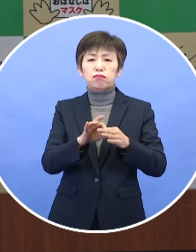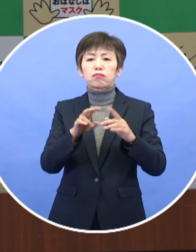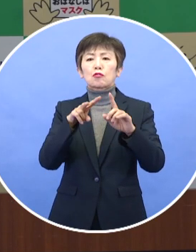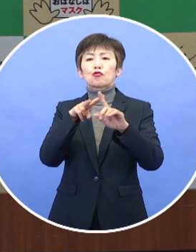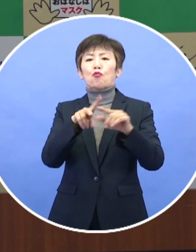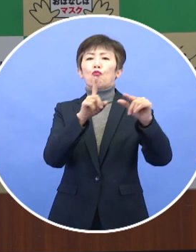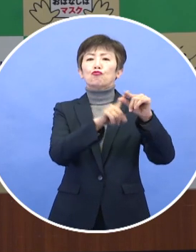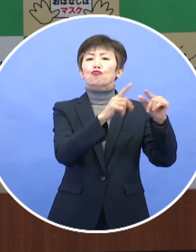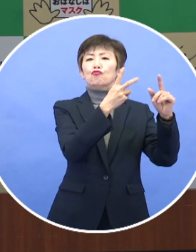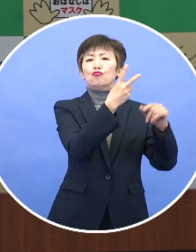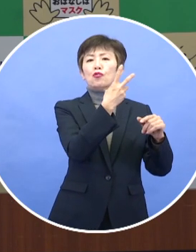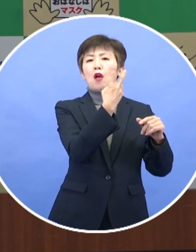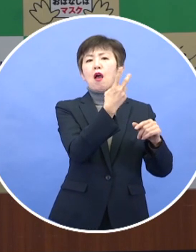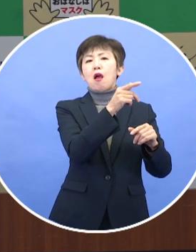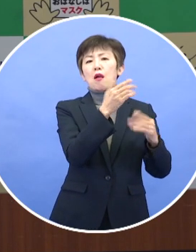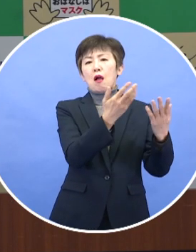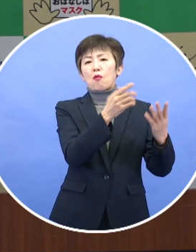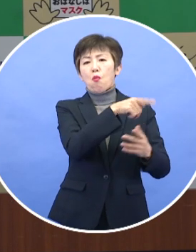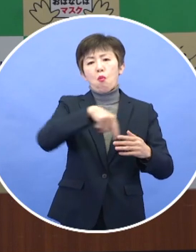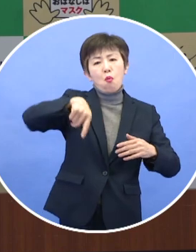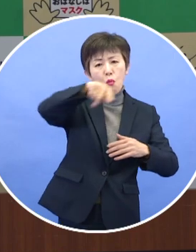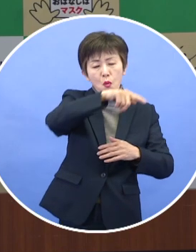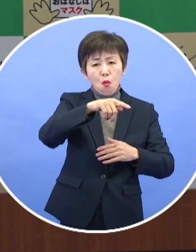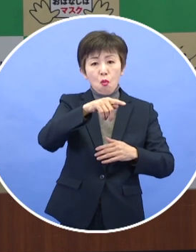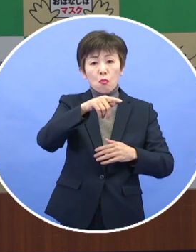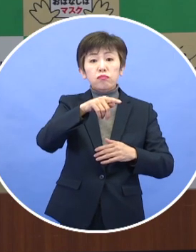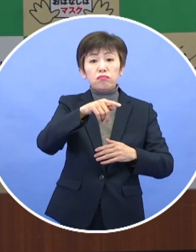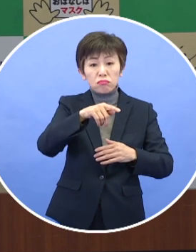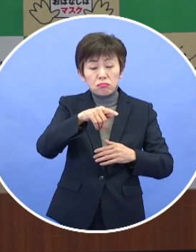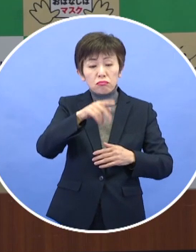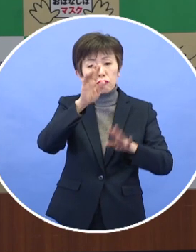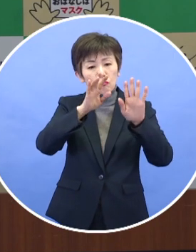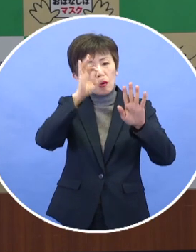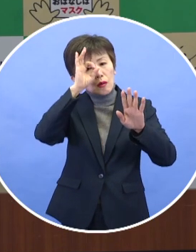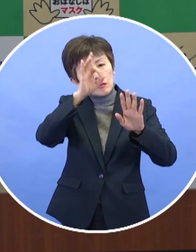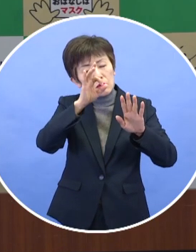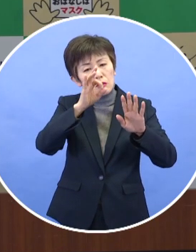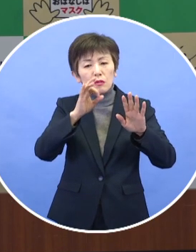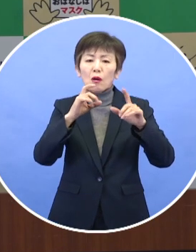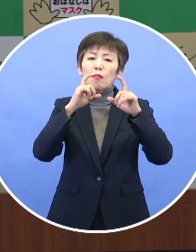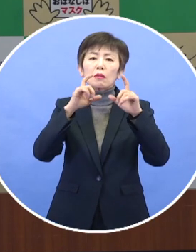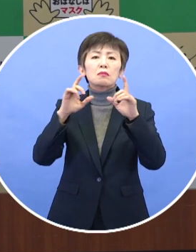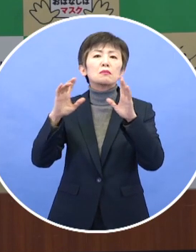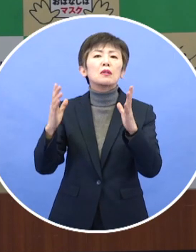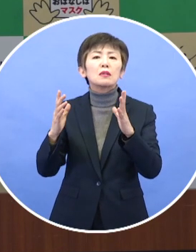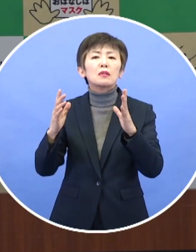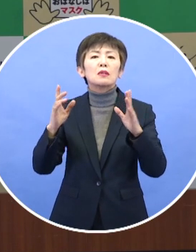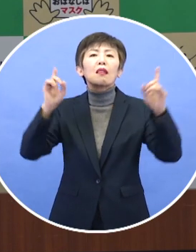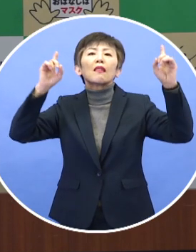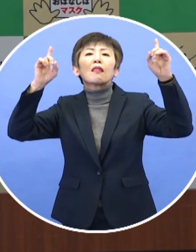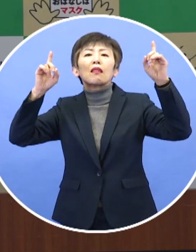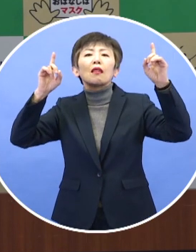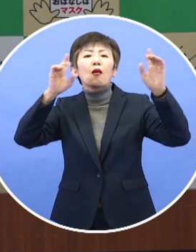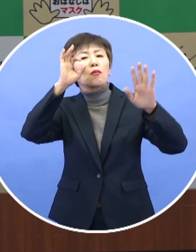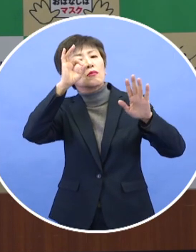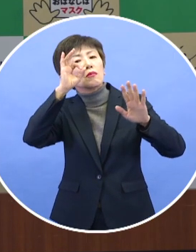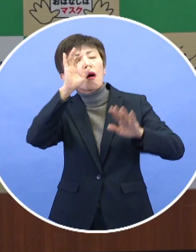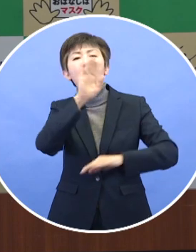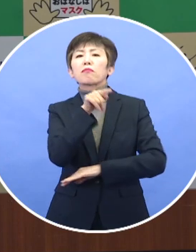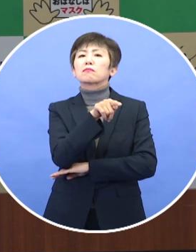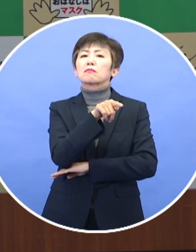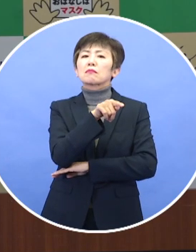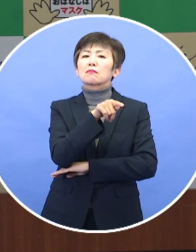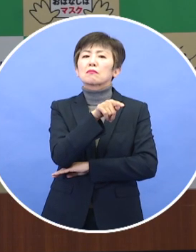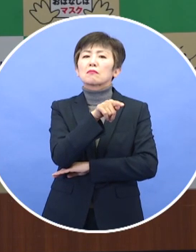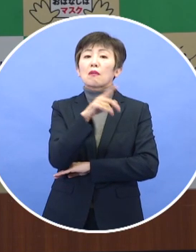生、私も公園なんかで遊んでる子どもを見てるとですね、まあ、マスクしてないことは結構あります。まあ、そういうことを含めて親御さんが